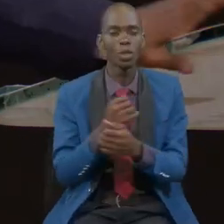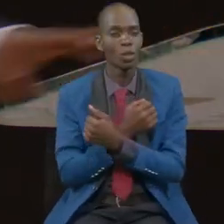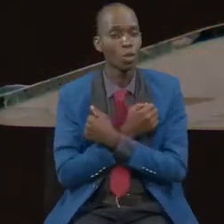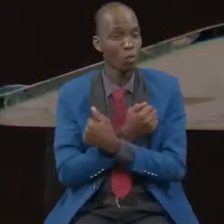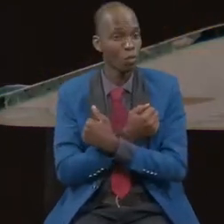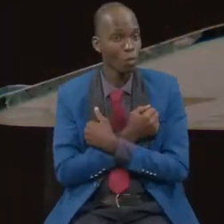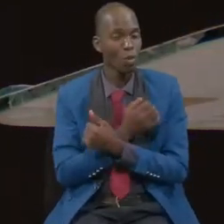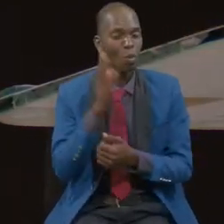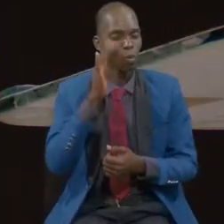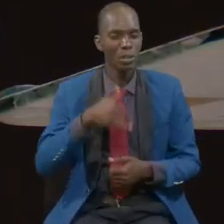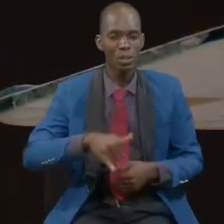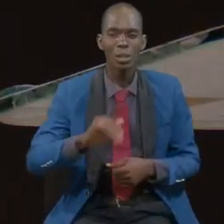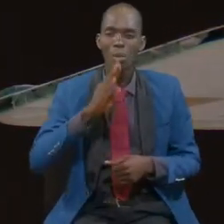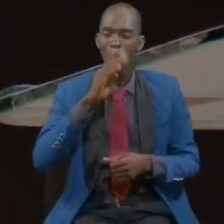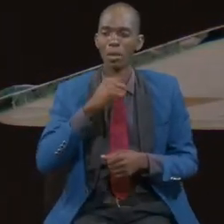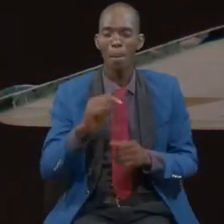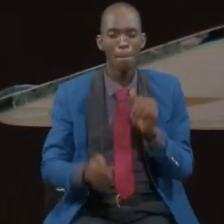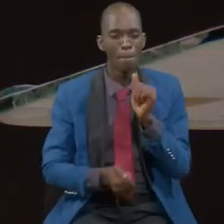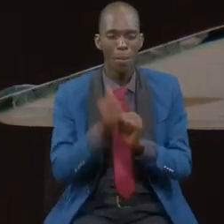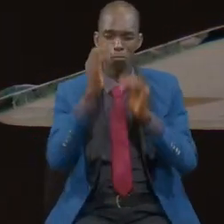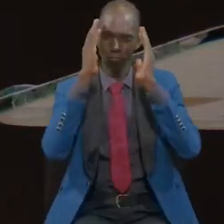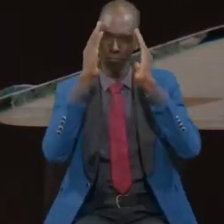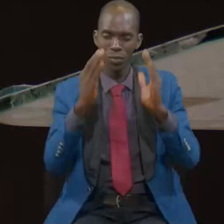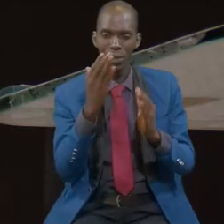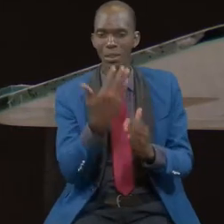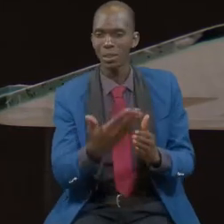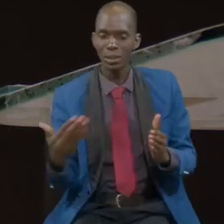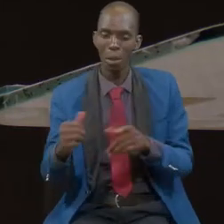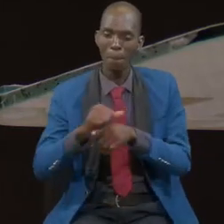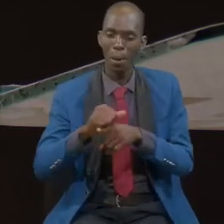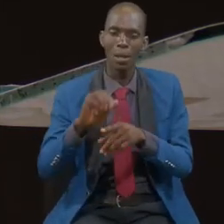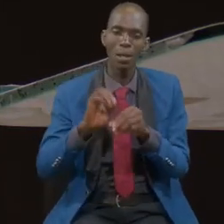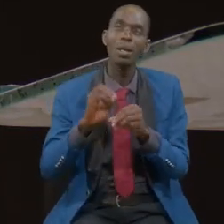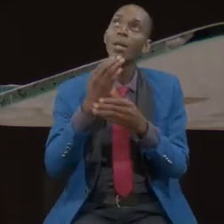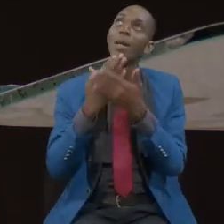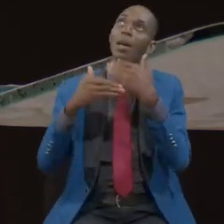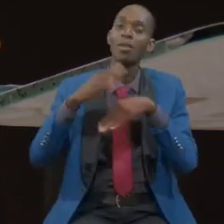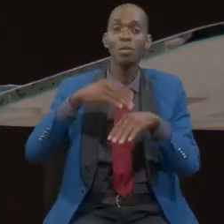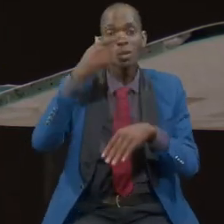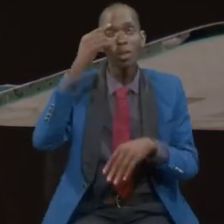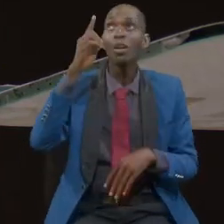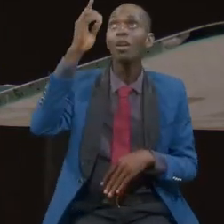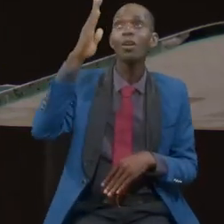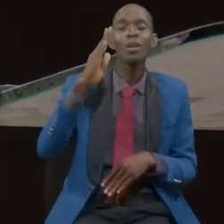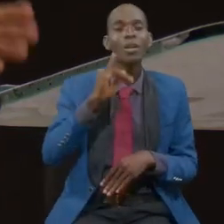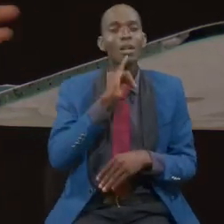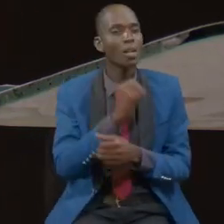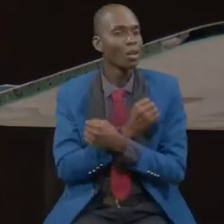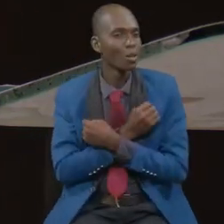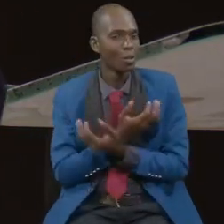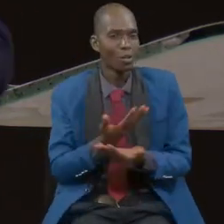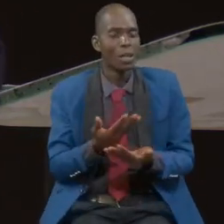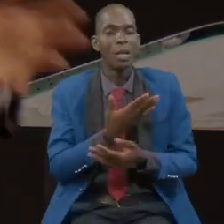chose, la chose principale au ciel. Vous savez pourquoi? Dieu est amour. Et au